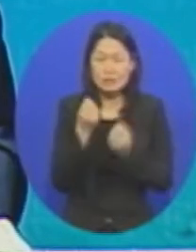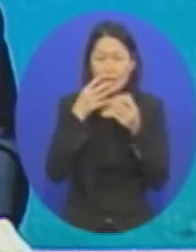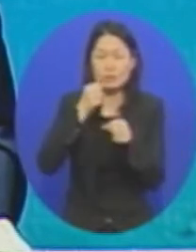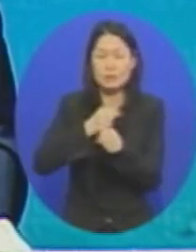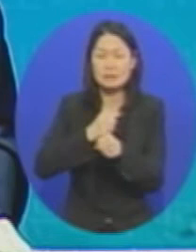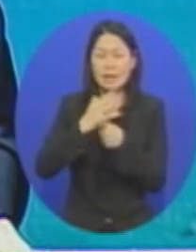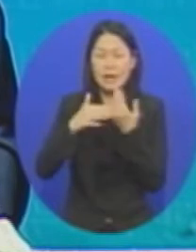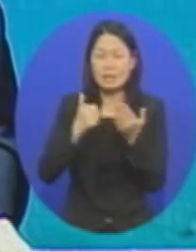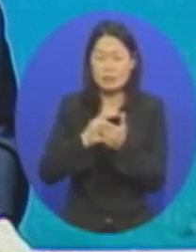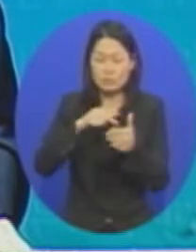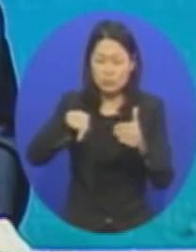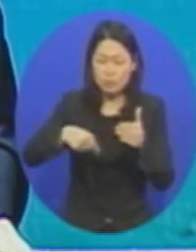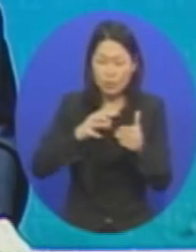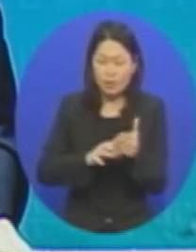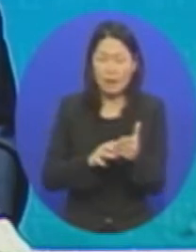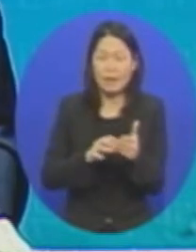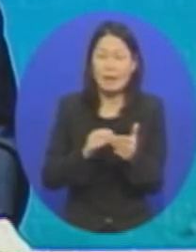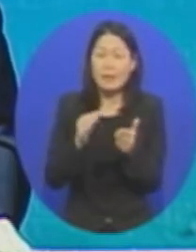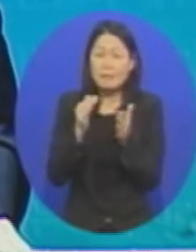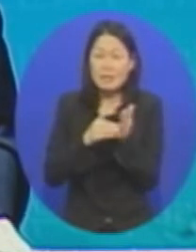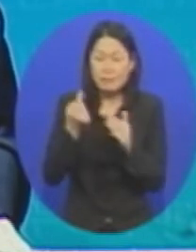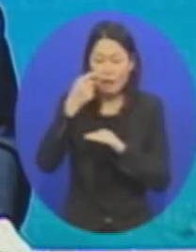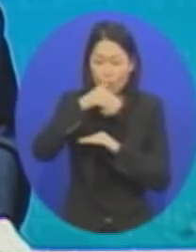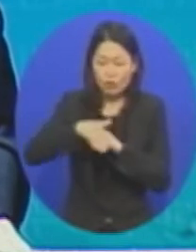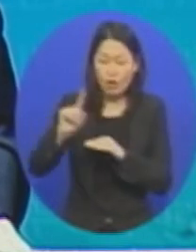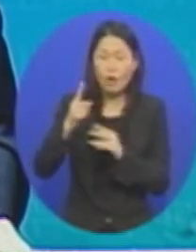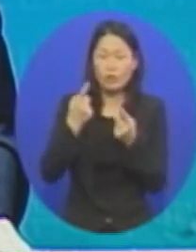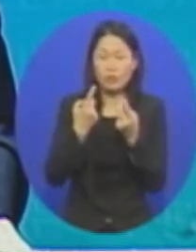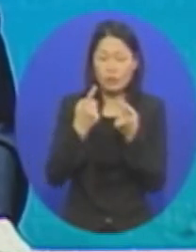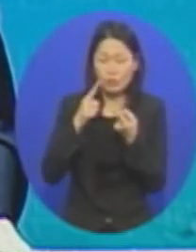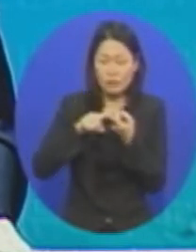어떠한 것을 드러내게 하려 하심이라